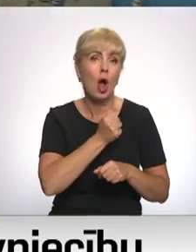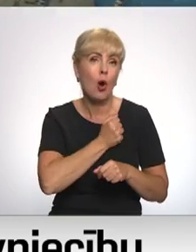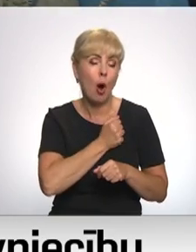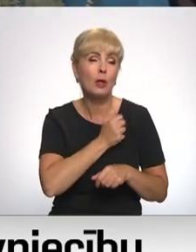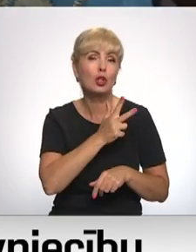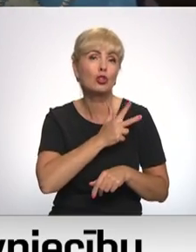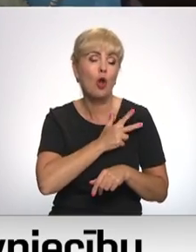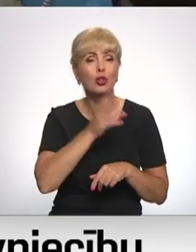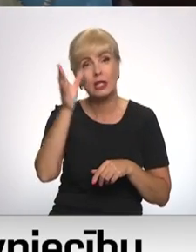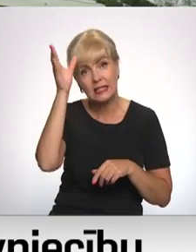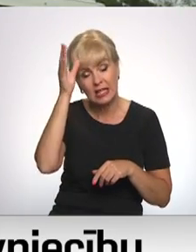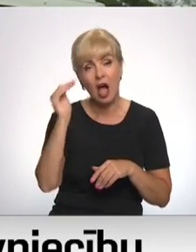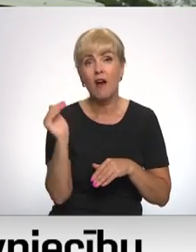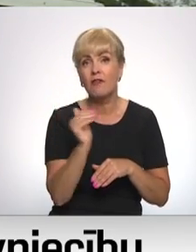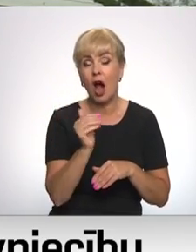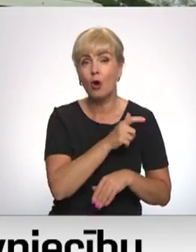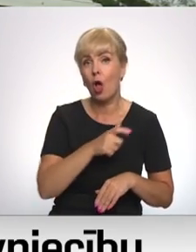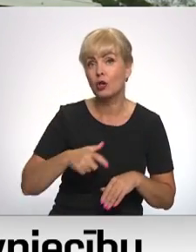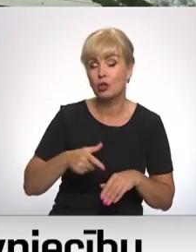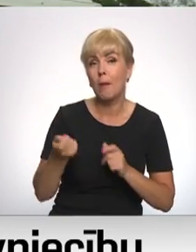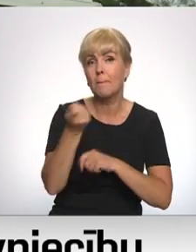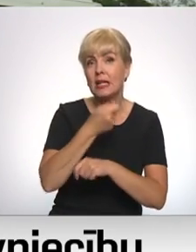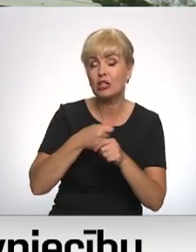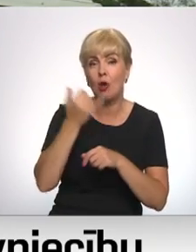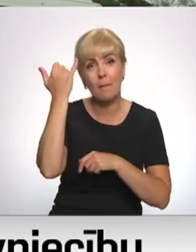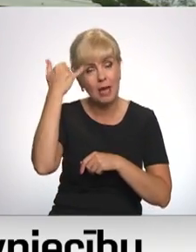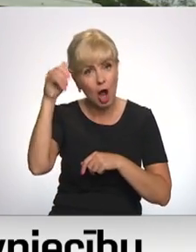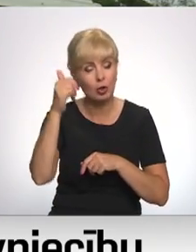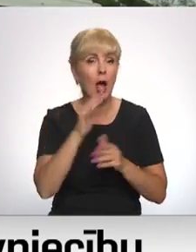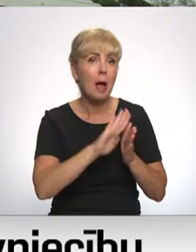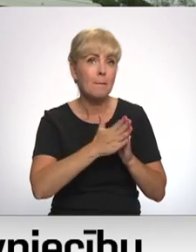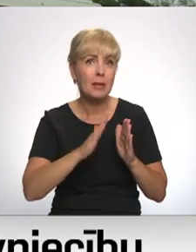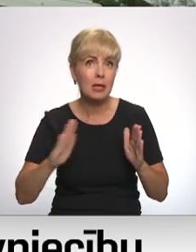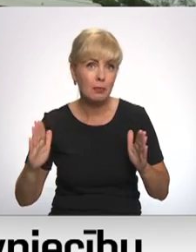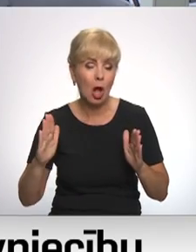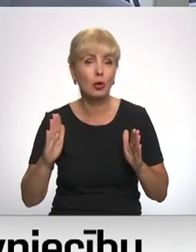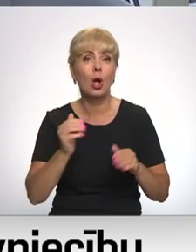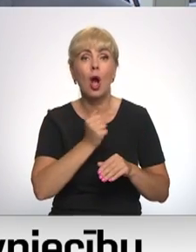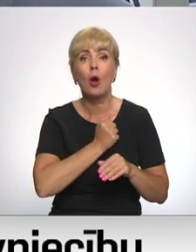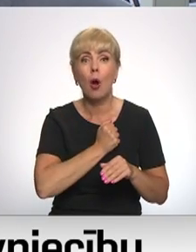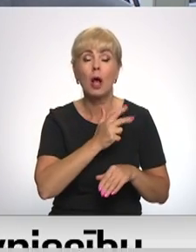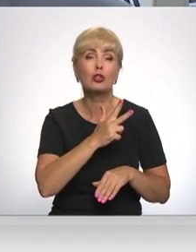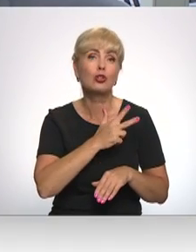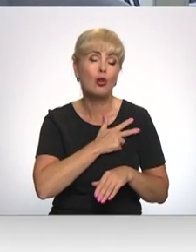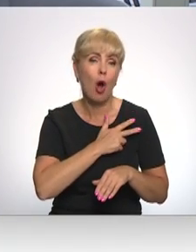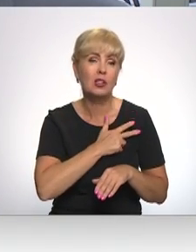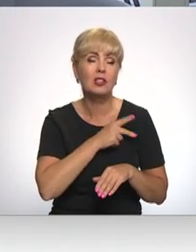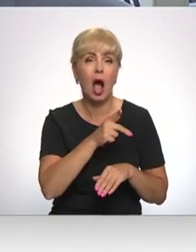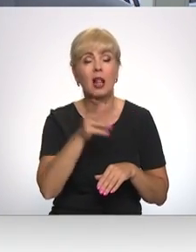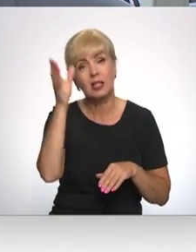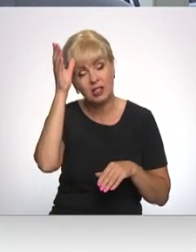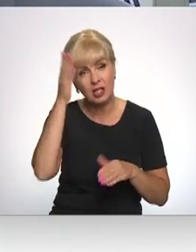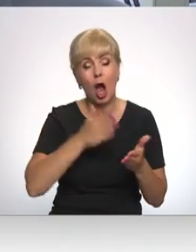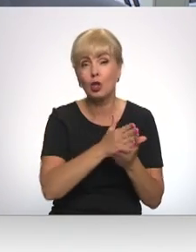sociālo zinātņu fakultātes, studenta biznesa, inkubators un bibliotēka. Humanitārā un sociālā zinātņa joma ir tikpat